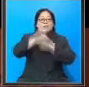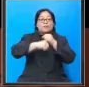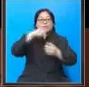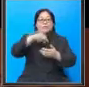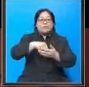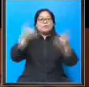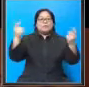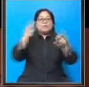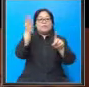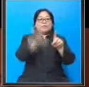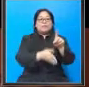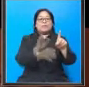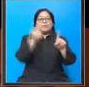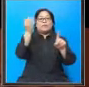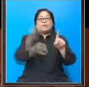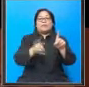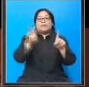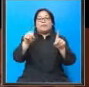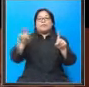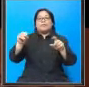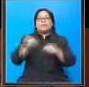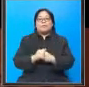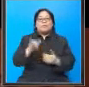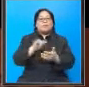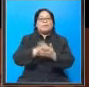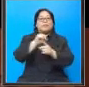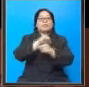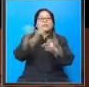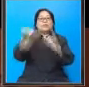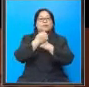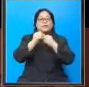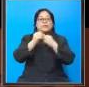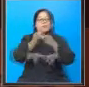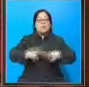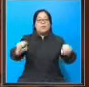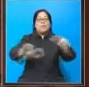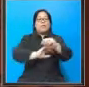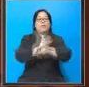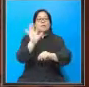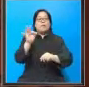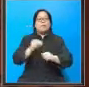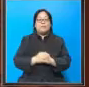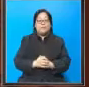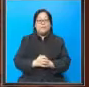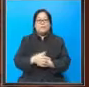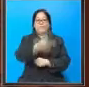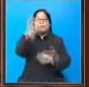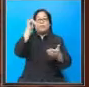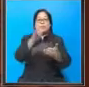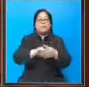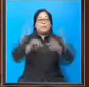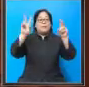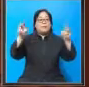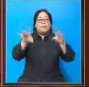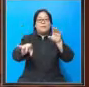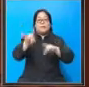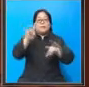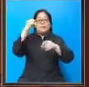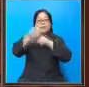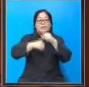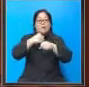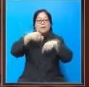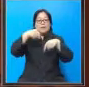dianugerahi kepada satu October 2029 dalam suasana Pendem Yin es hubungan dengan ini tema yang dipilih